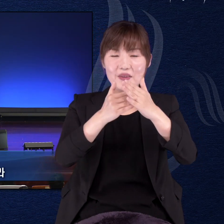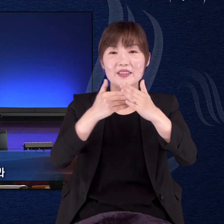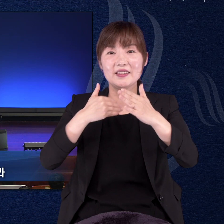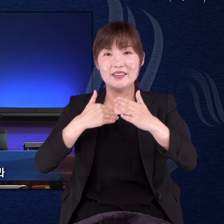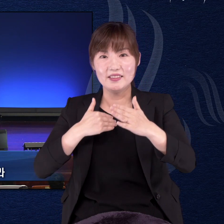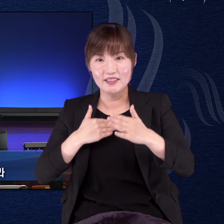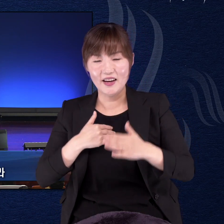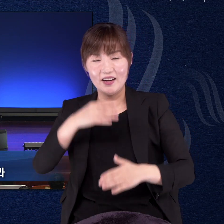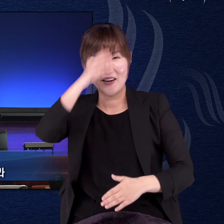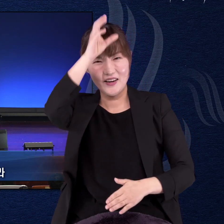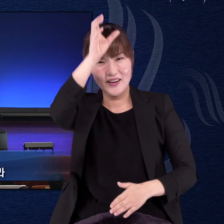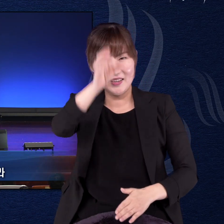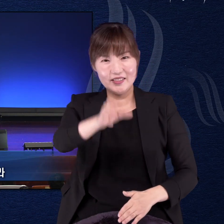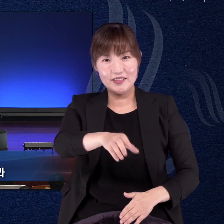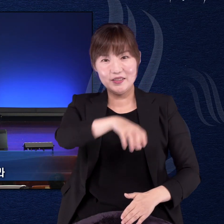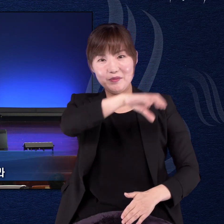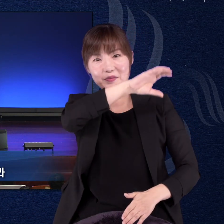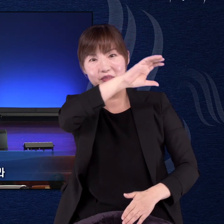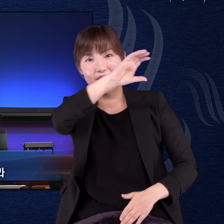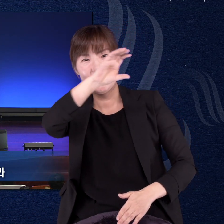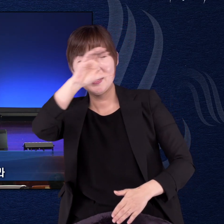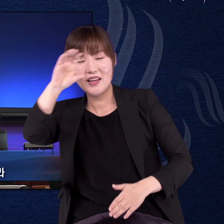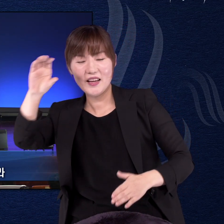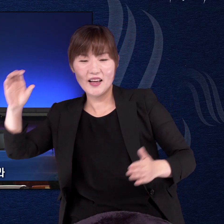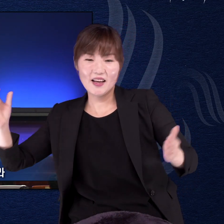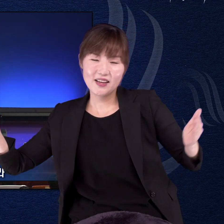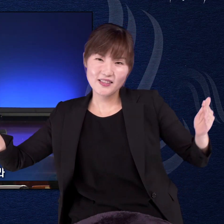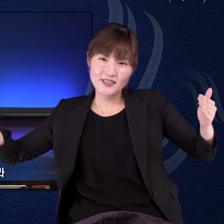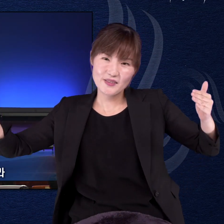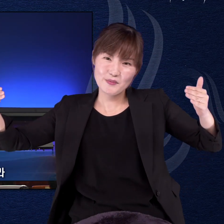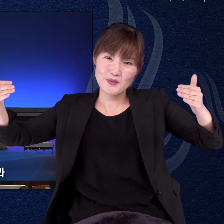그 십자가 품게